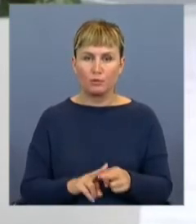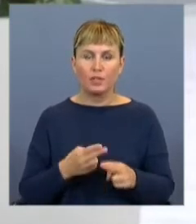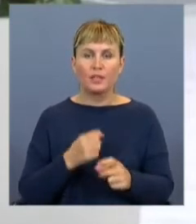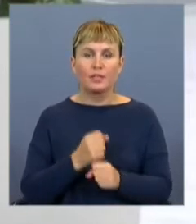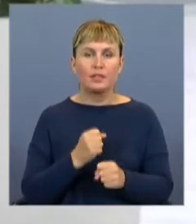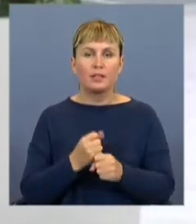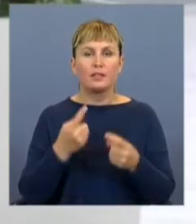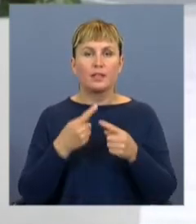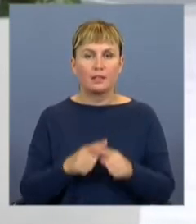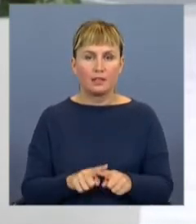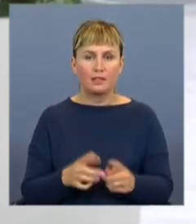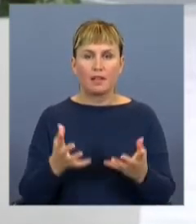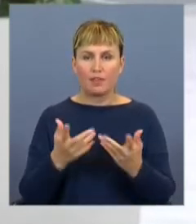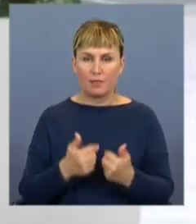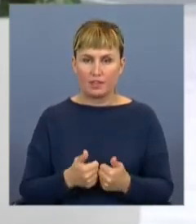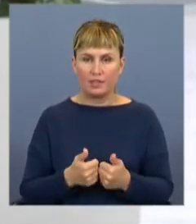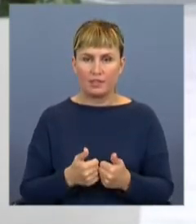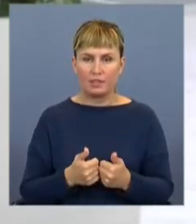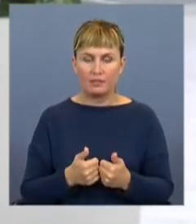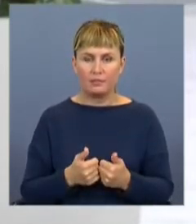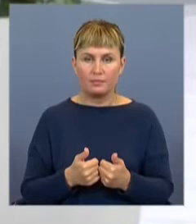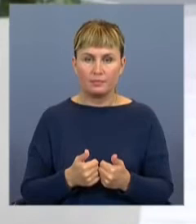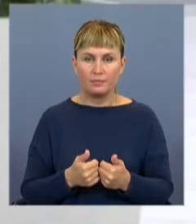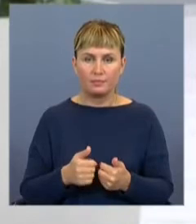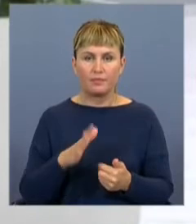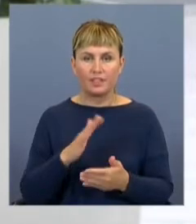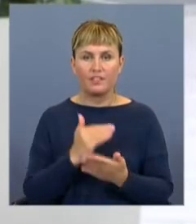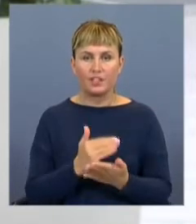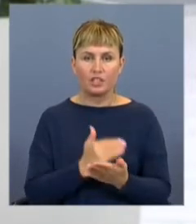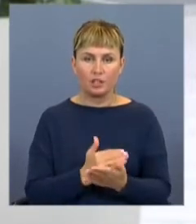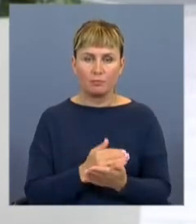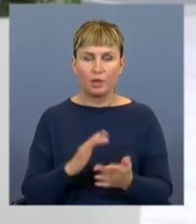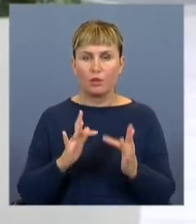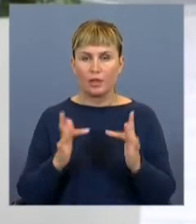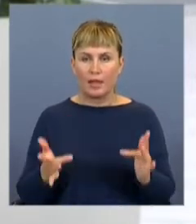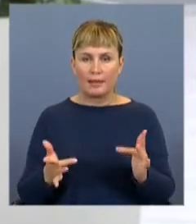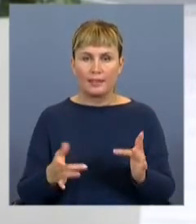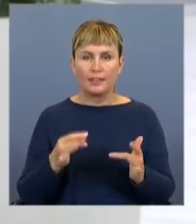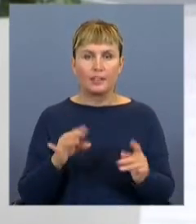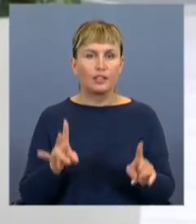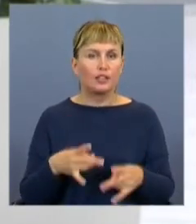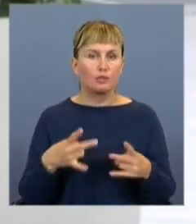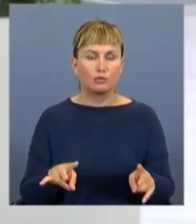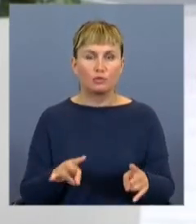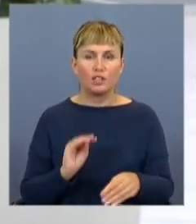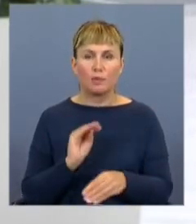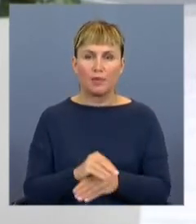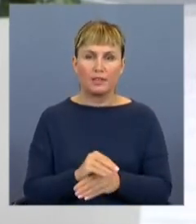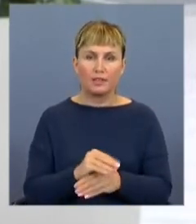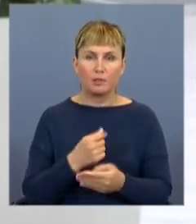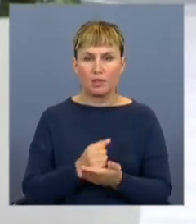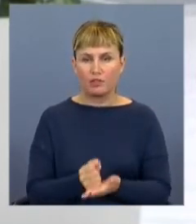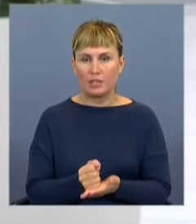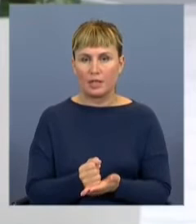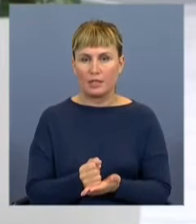делает технология автоматически в режиме онлайн, и не нужно дополнительных